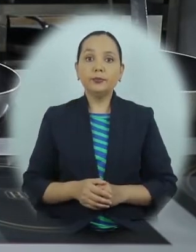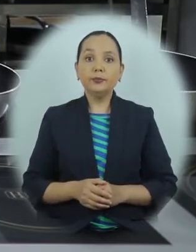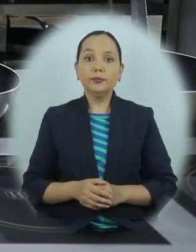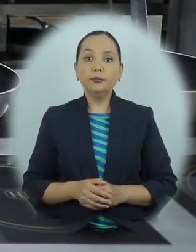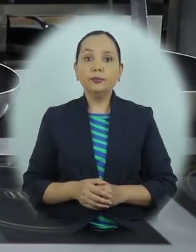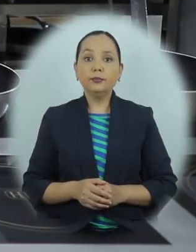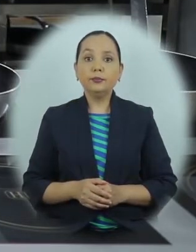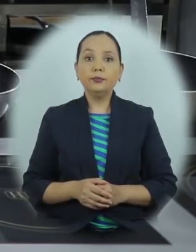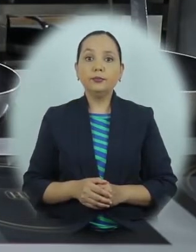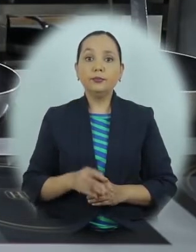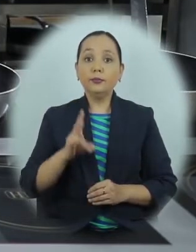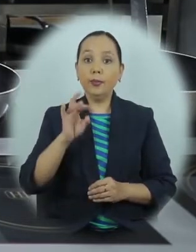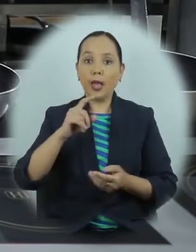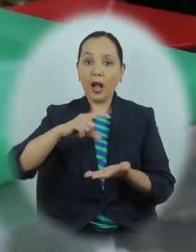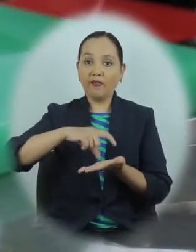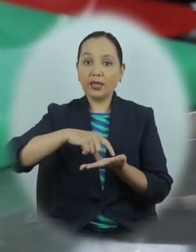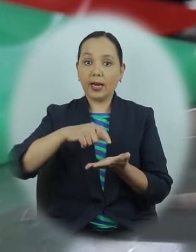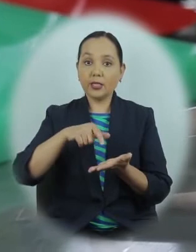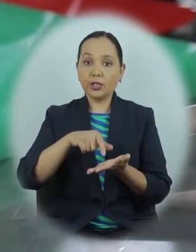на квадратики